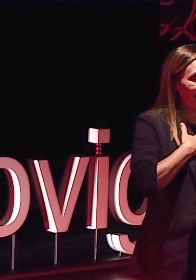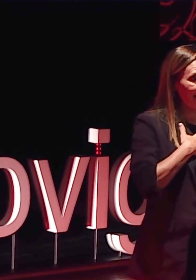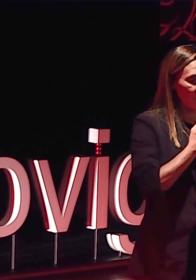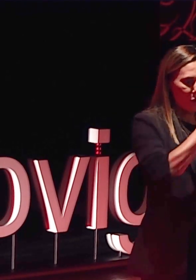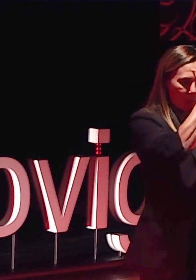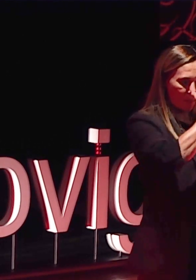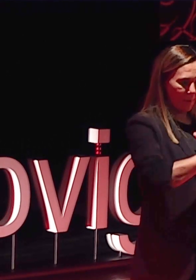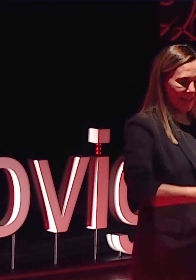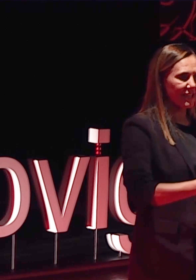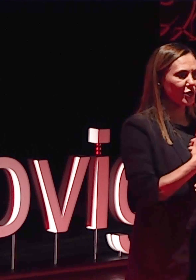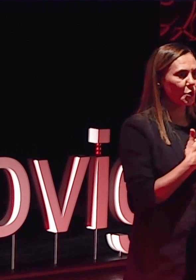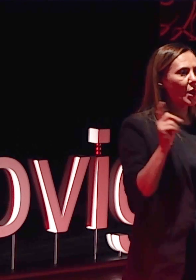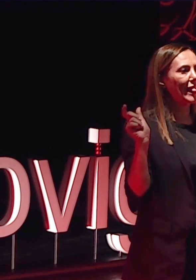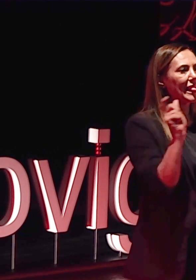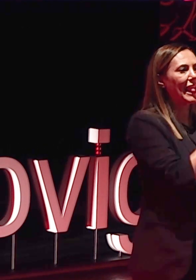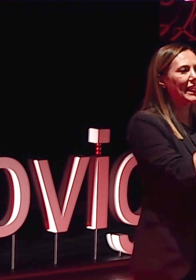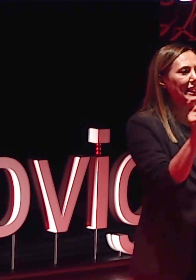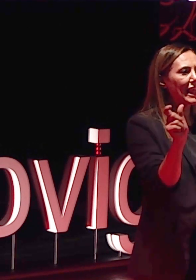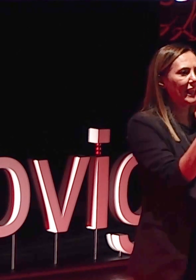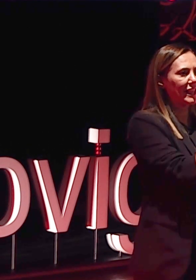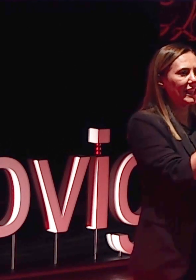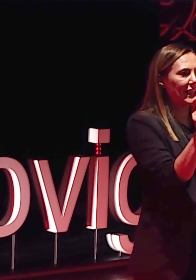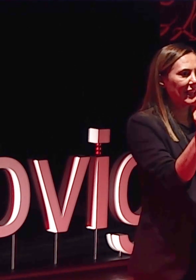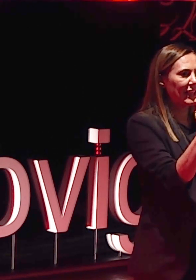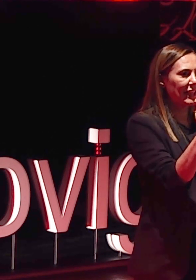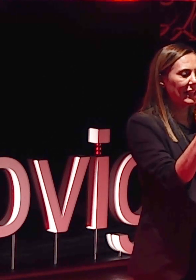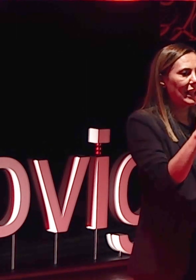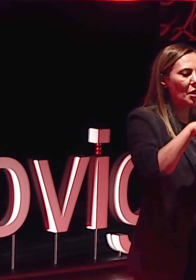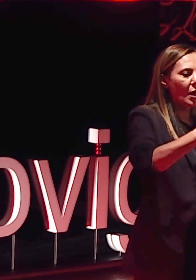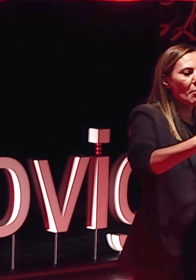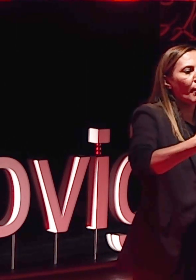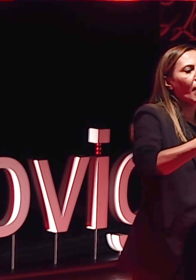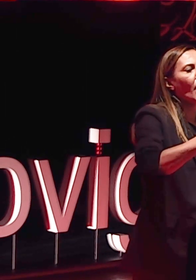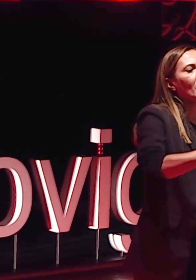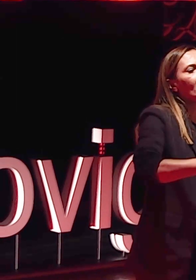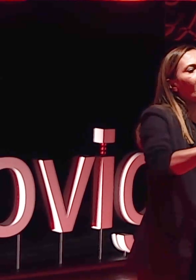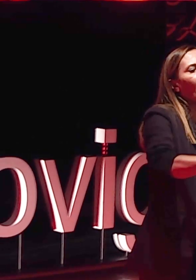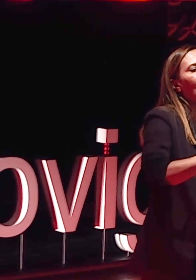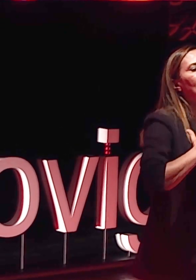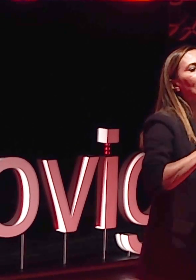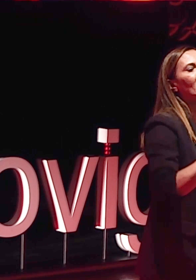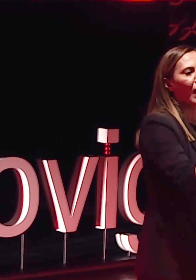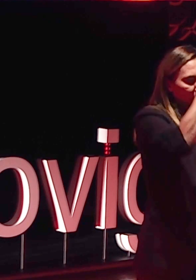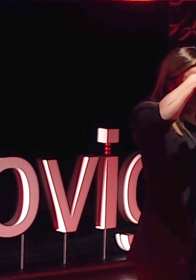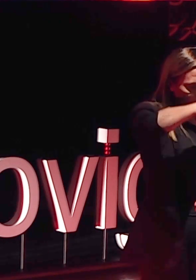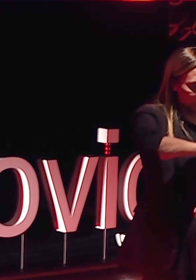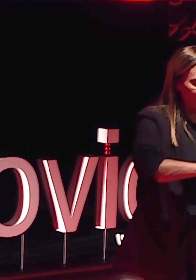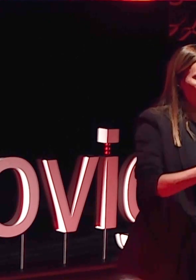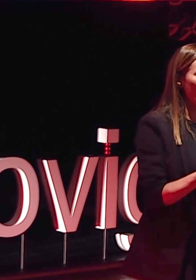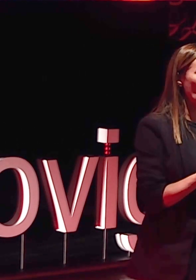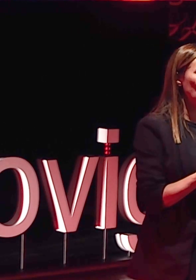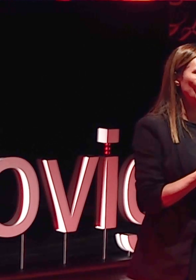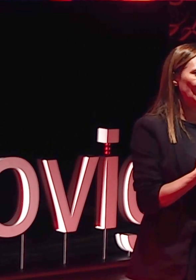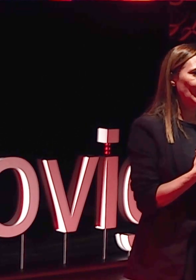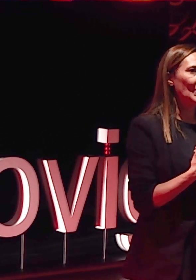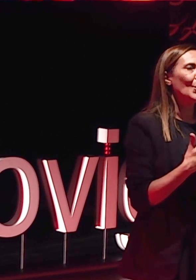persona con dislessia ma poi diventare nel tempo una psicologa eh Un po' mi ha